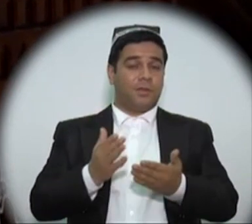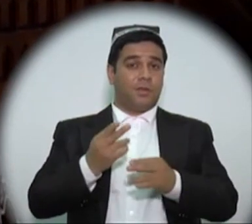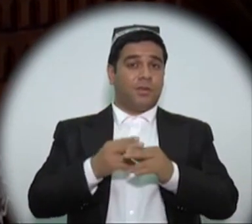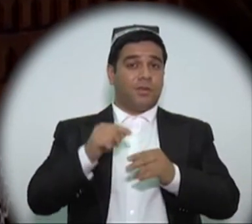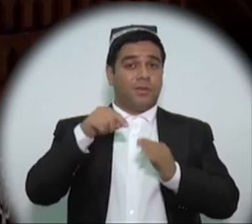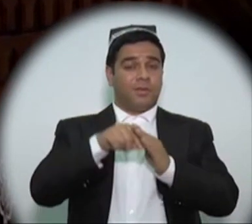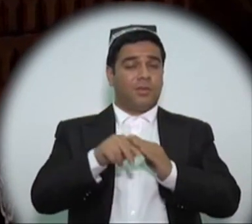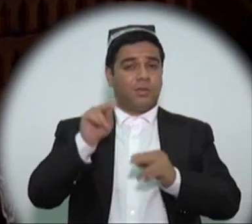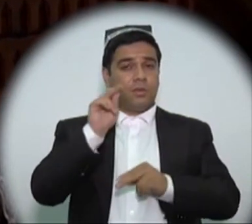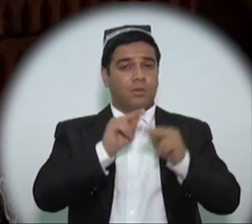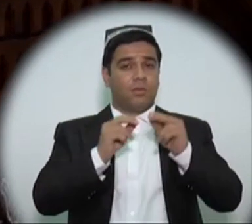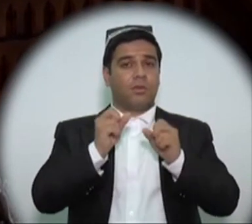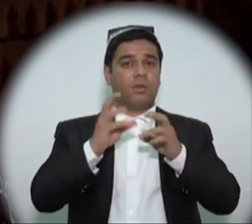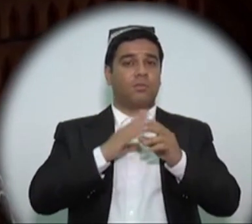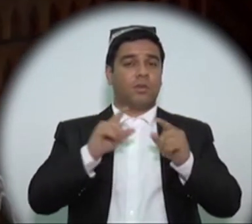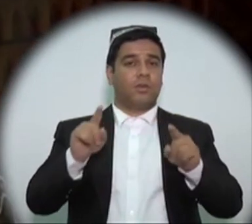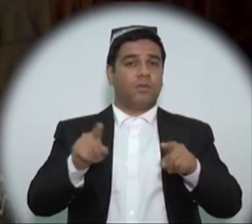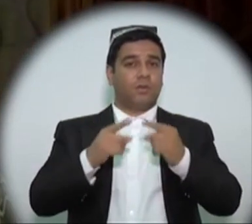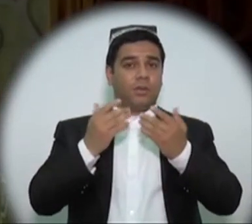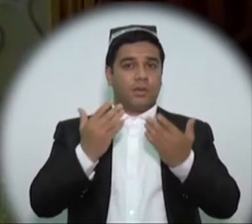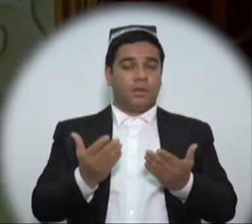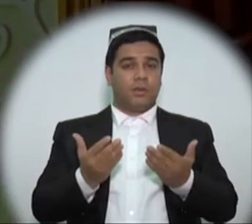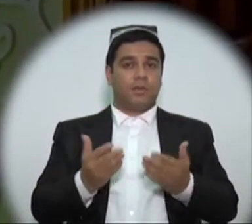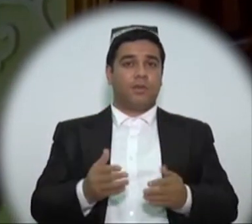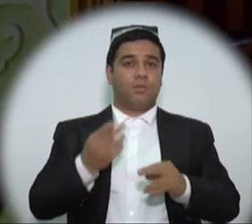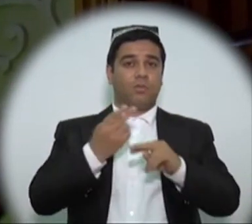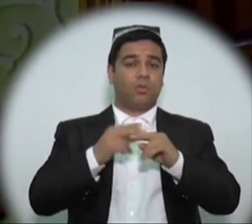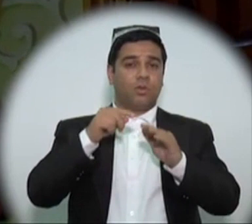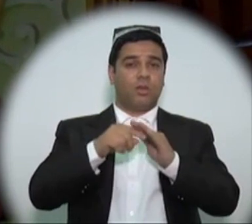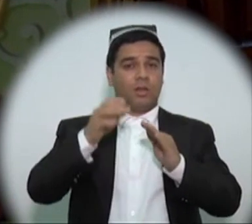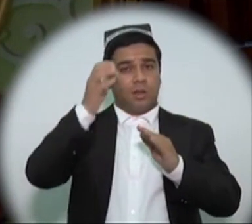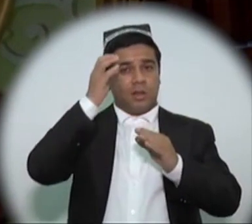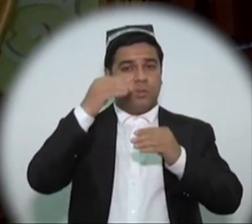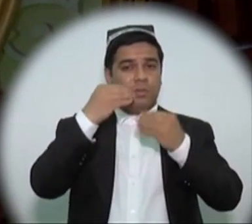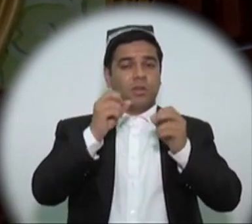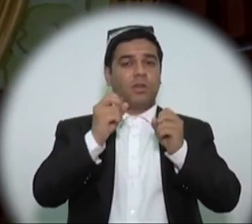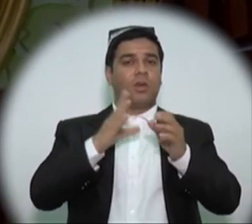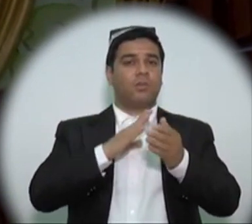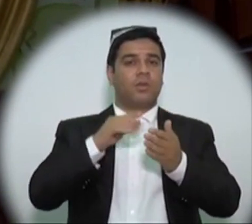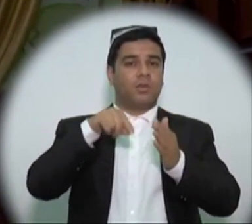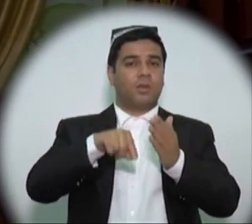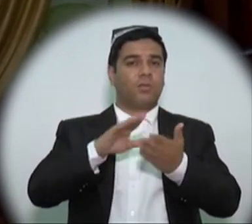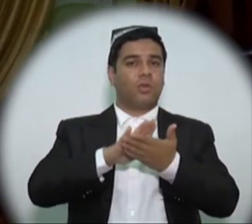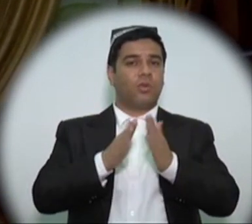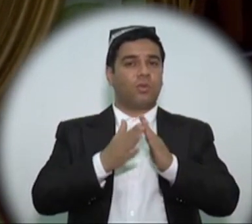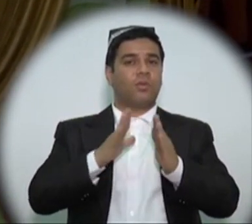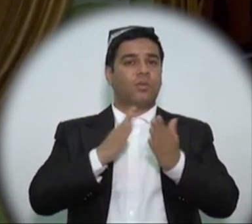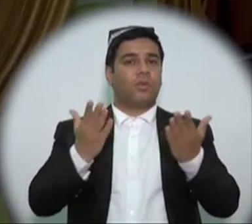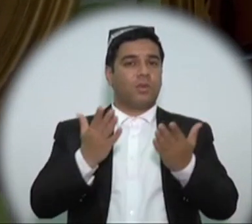Ta'lim muassasaları qanday rivojlangani, unda ilim berish uslublari qanday yo'lga qo'yilgani,